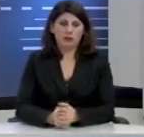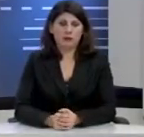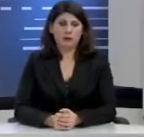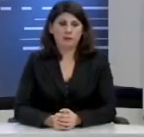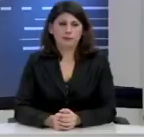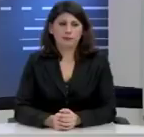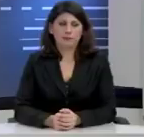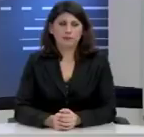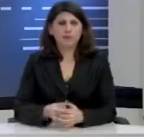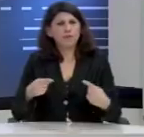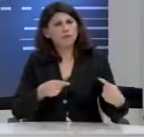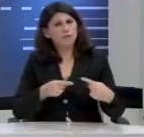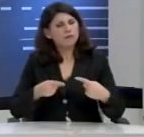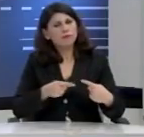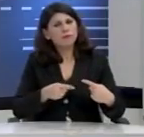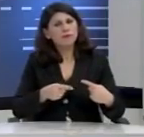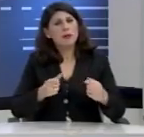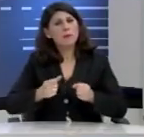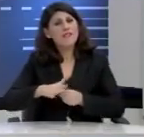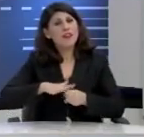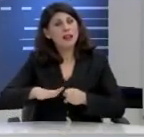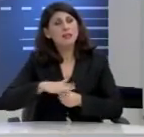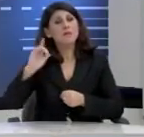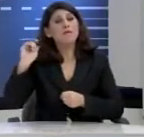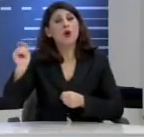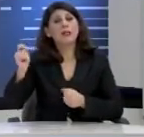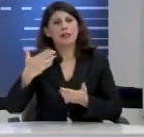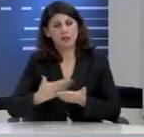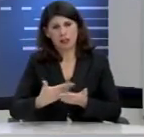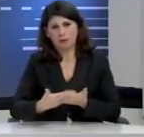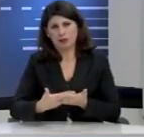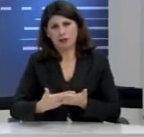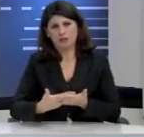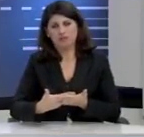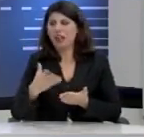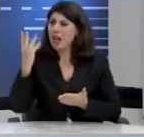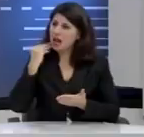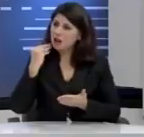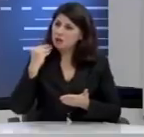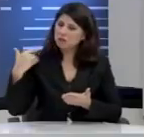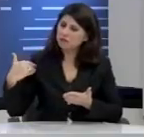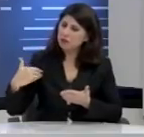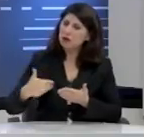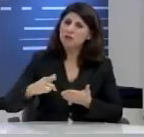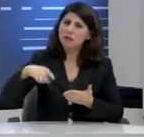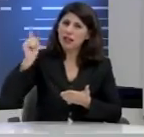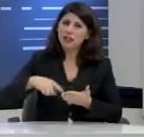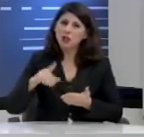να αντιδικήσουμε στη βάση πολιτική πολιτικών επιχειρημάτων. Σας ακούω τόσες μέρες να στοχοποιείτε